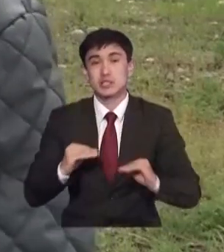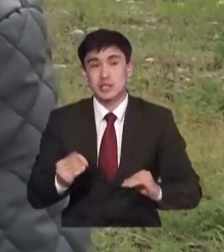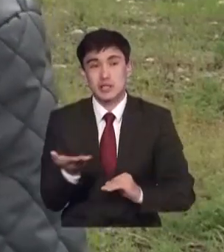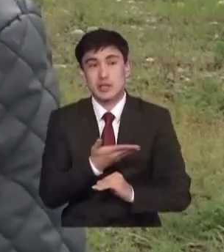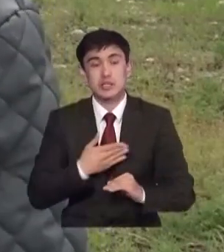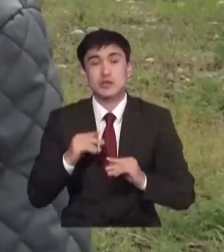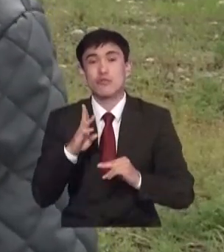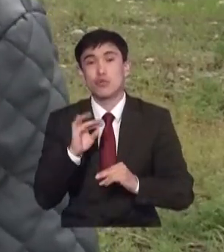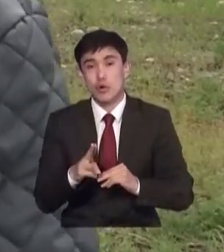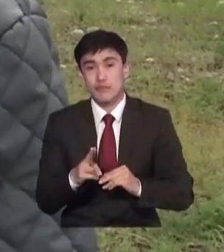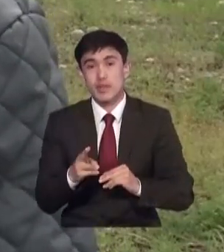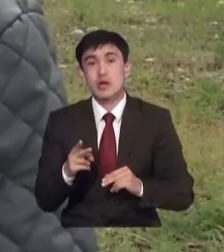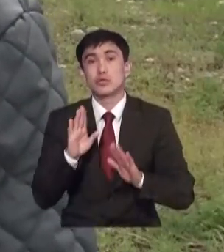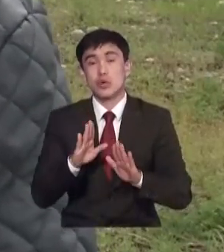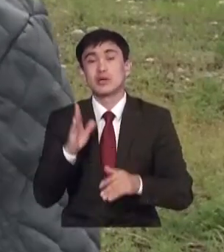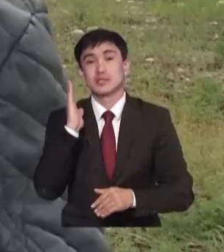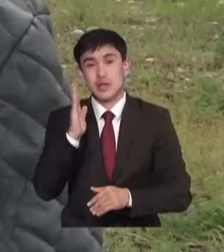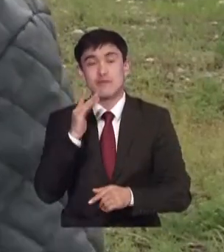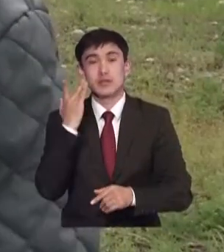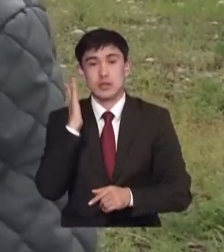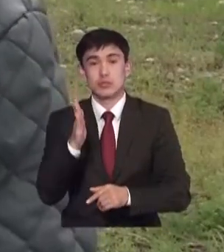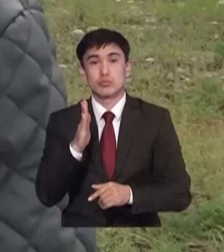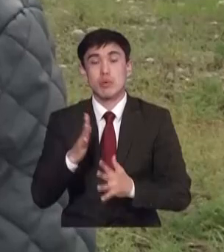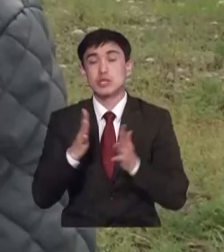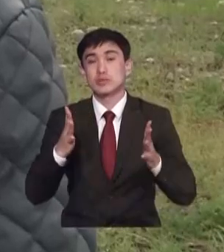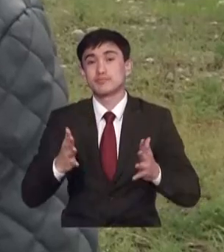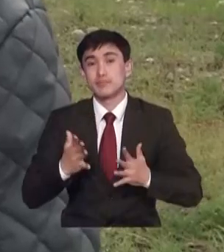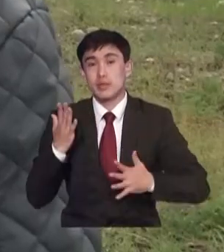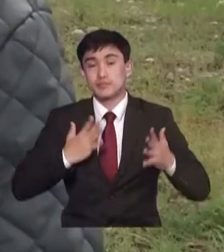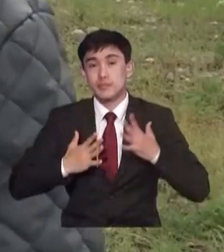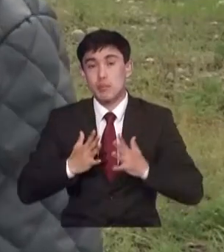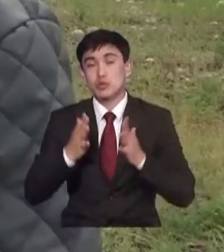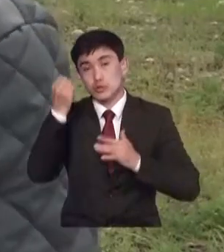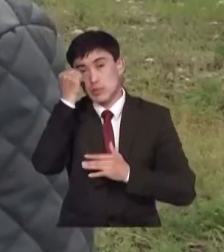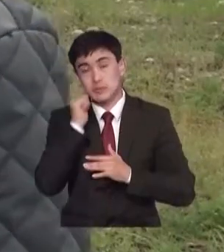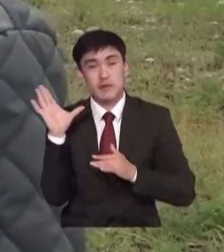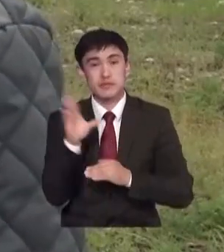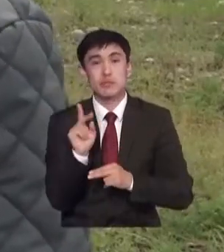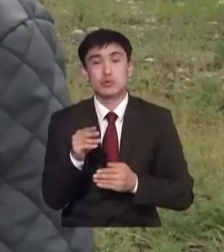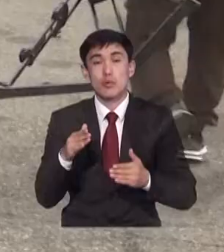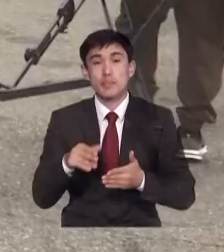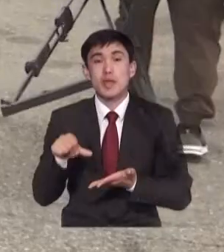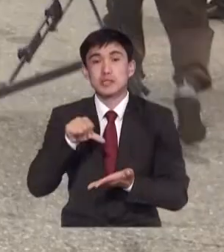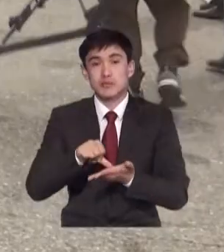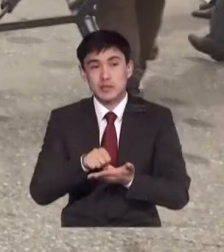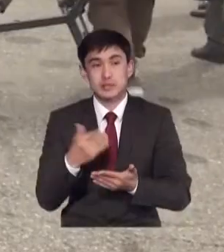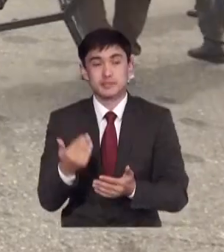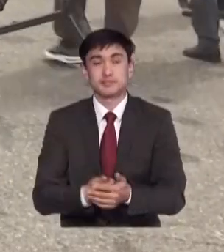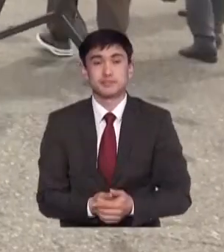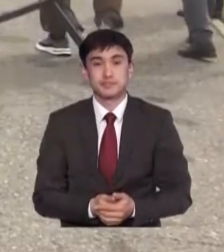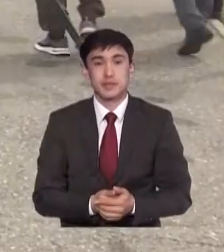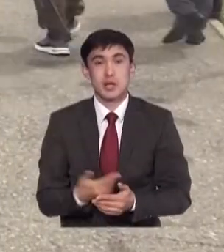для наших внуков. Я только за и с большим энтузиазмом. Большое спасибо всем, кто отзывается. Мы, как и